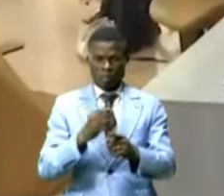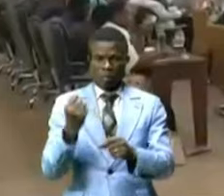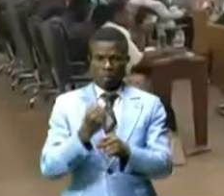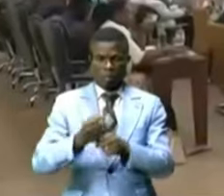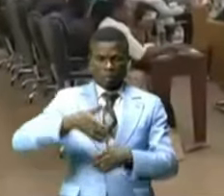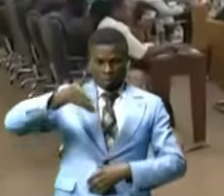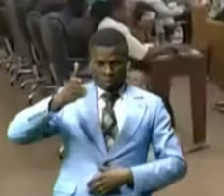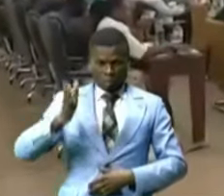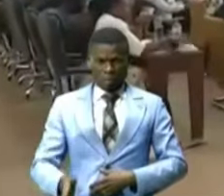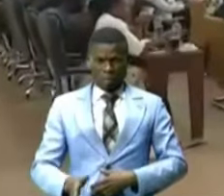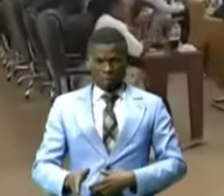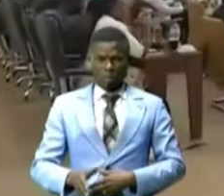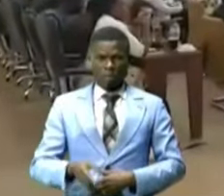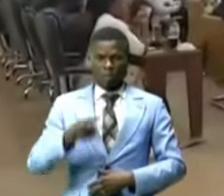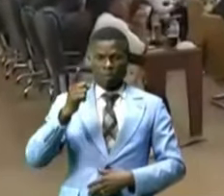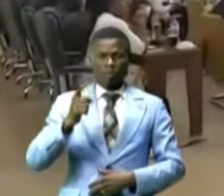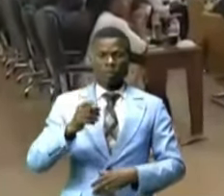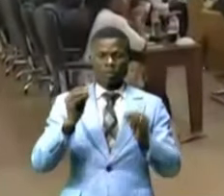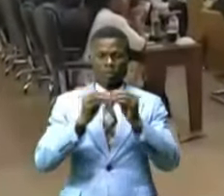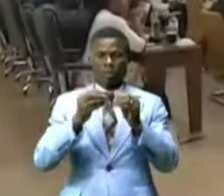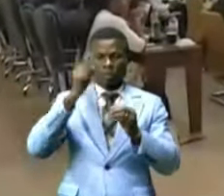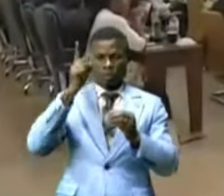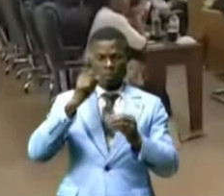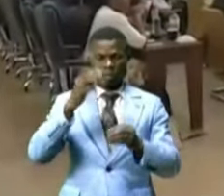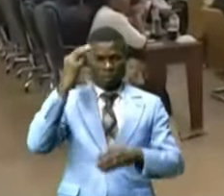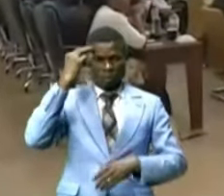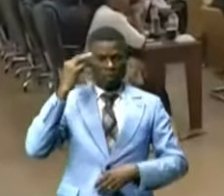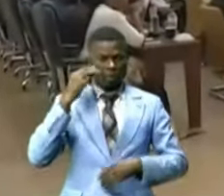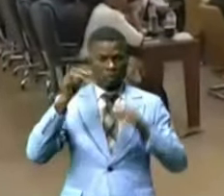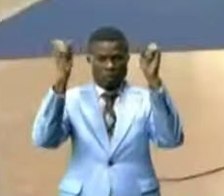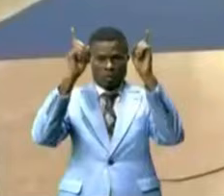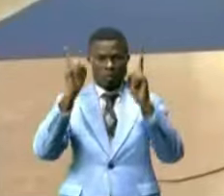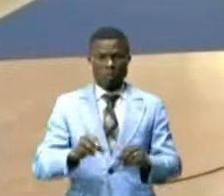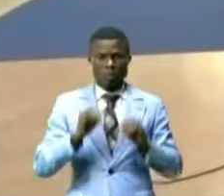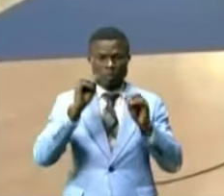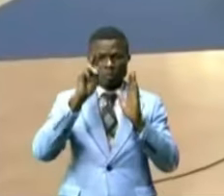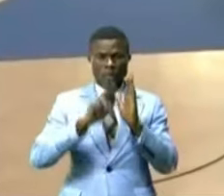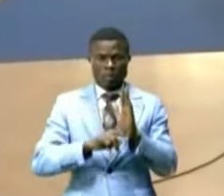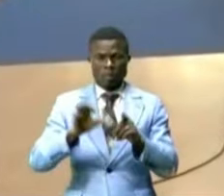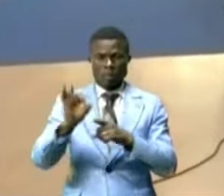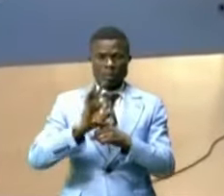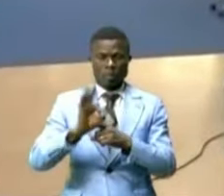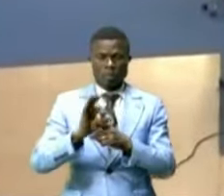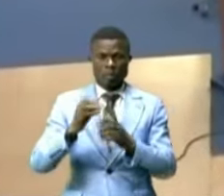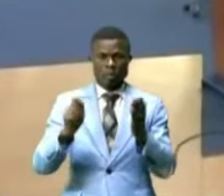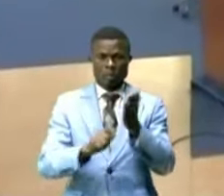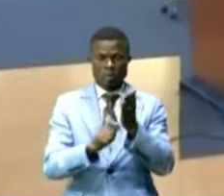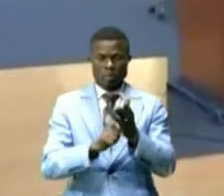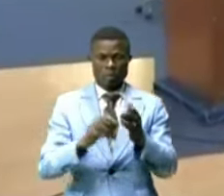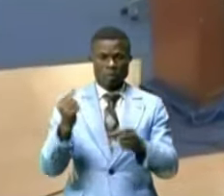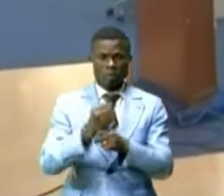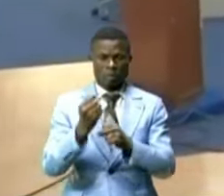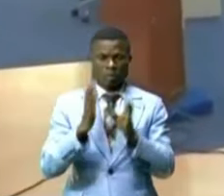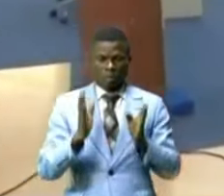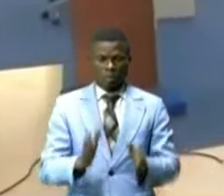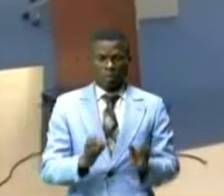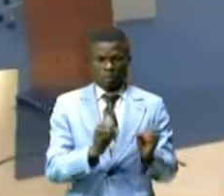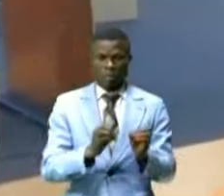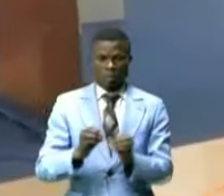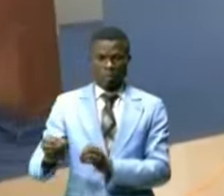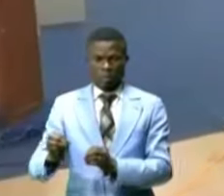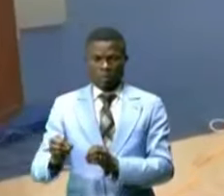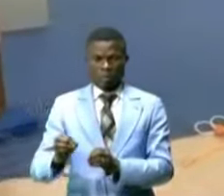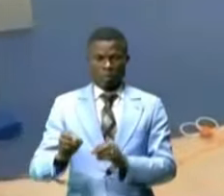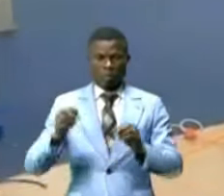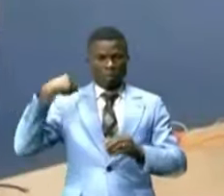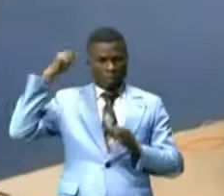en prélude de la première table ronde des ministres africains de l'enseignement et formation technique et professionnelle organisée par le